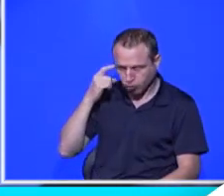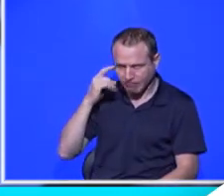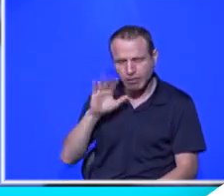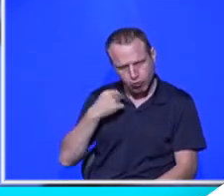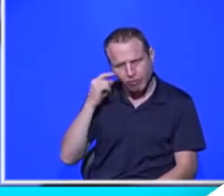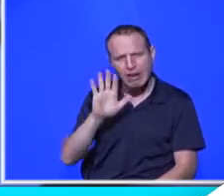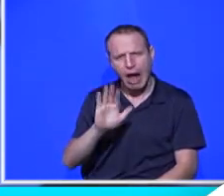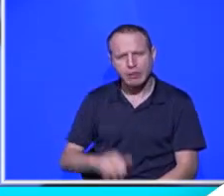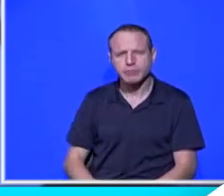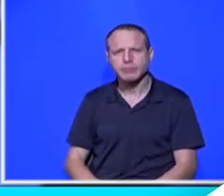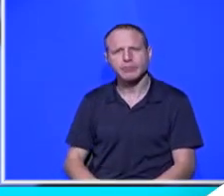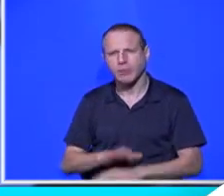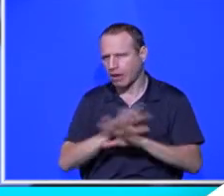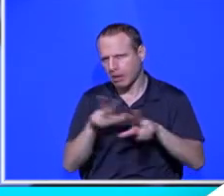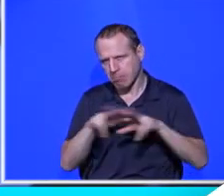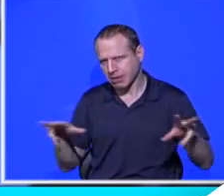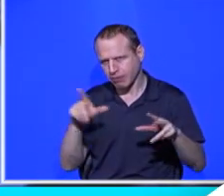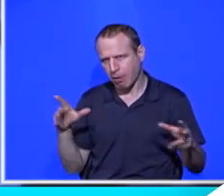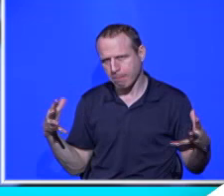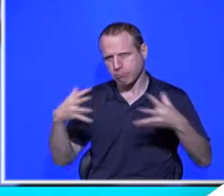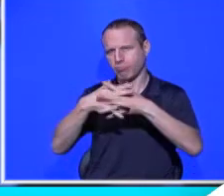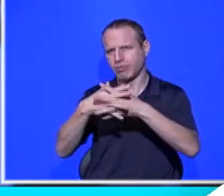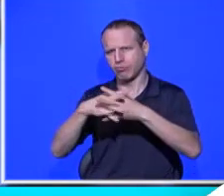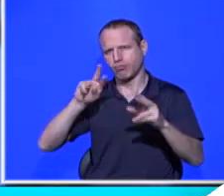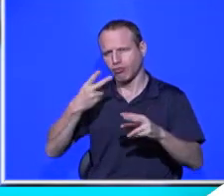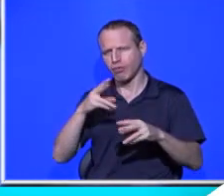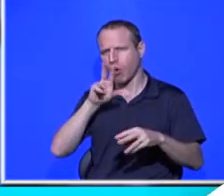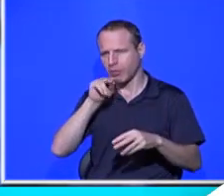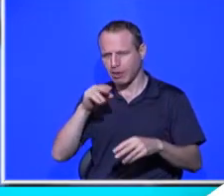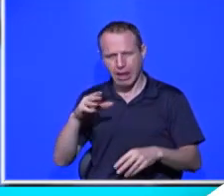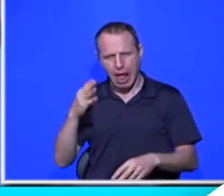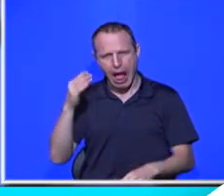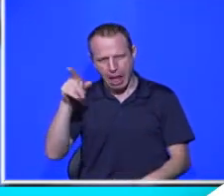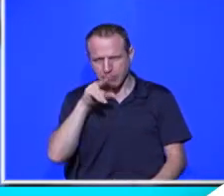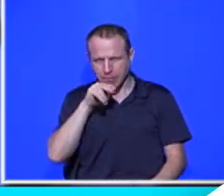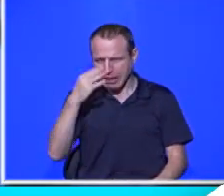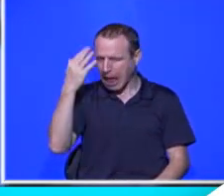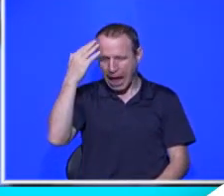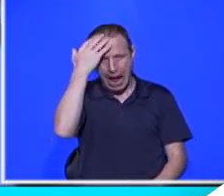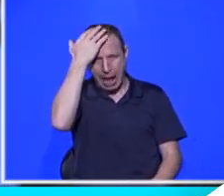בעצם אין מצב שהם חוברים שוב, כל הדיבורים האלה, לפיד וגנץ את מדברת?